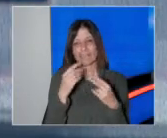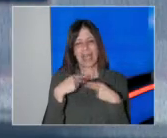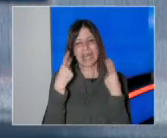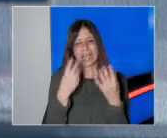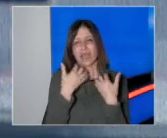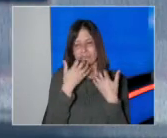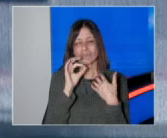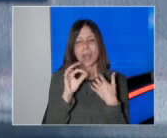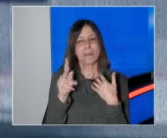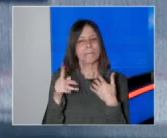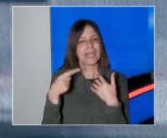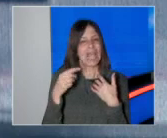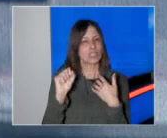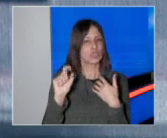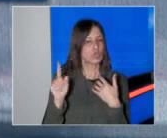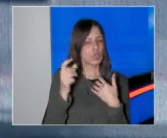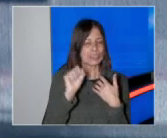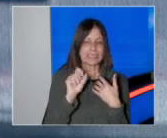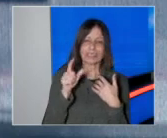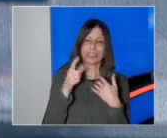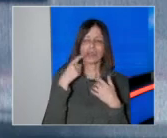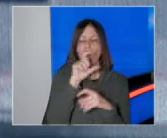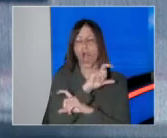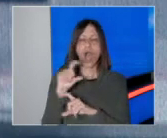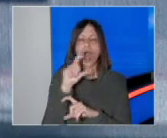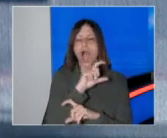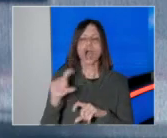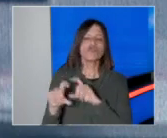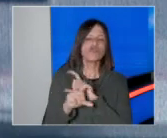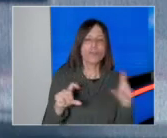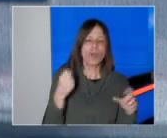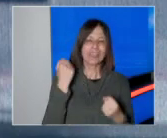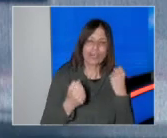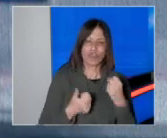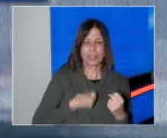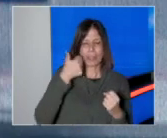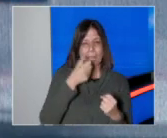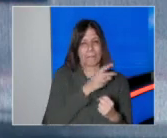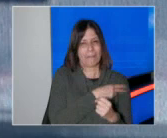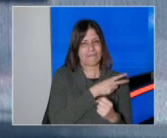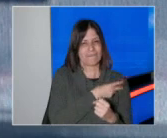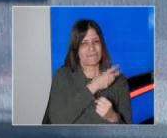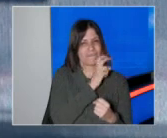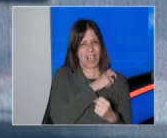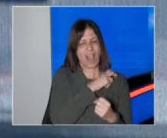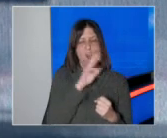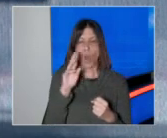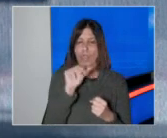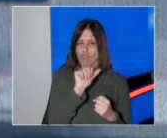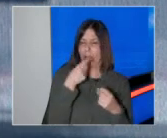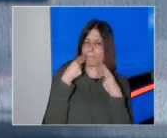לפרשת פגסוס, לאחר שהותחו האשמות קשות במפכ"ל לשעבר רוני אלשיך, היום הוא מגיב